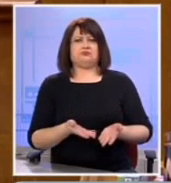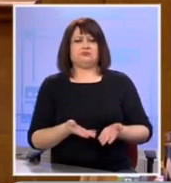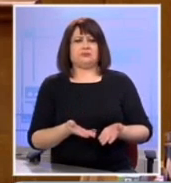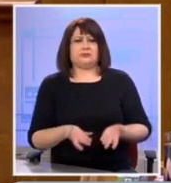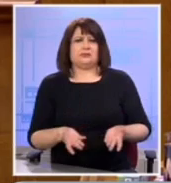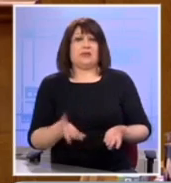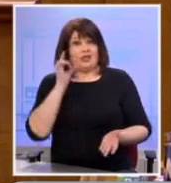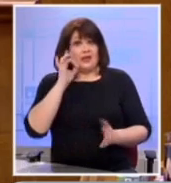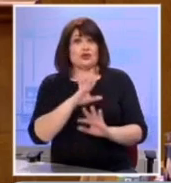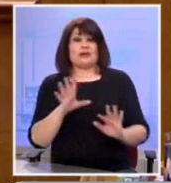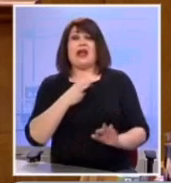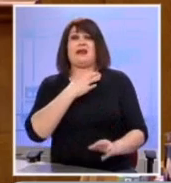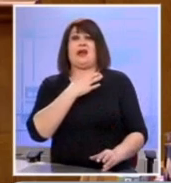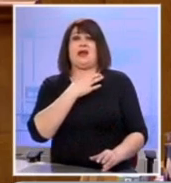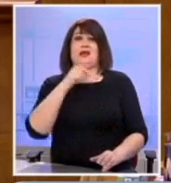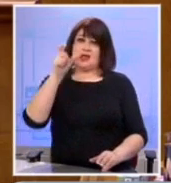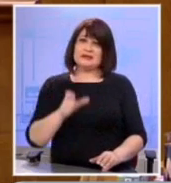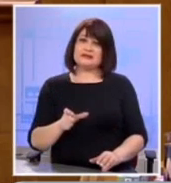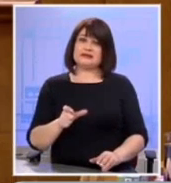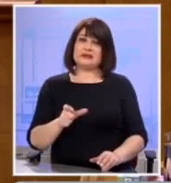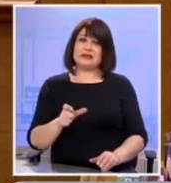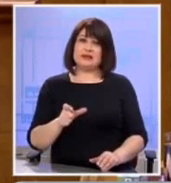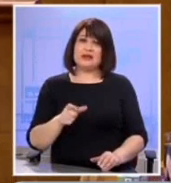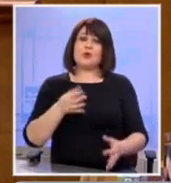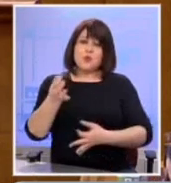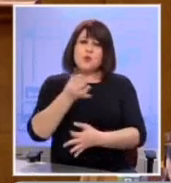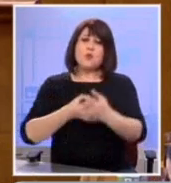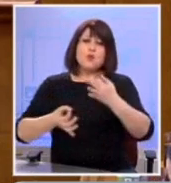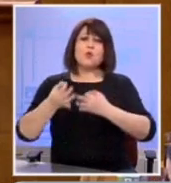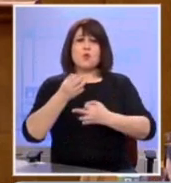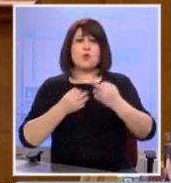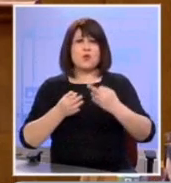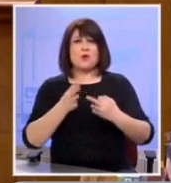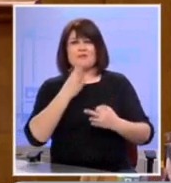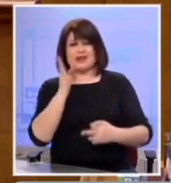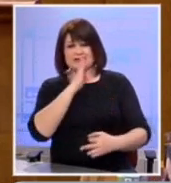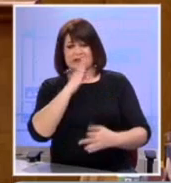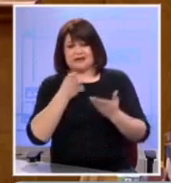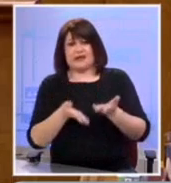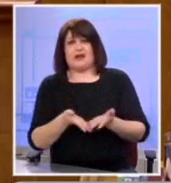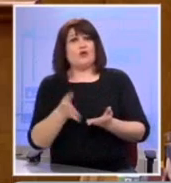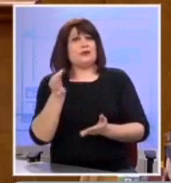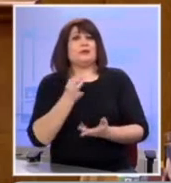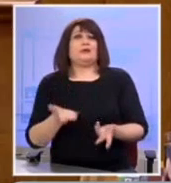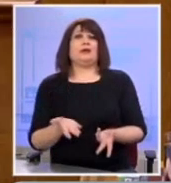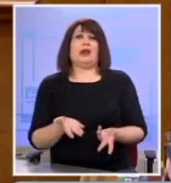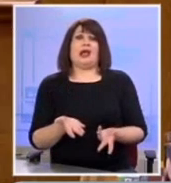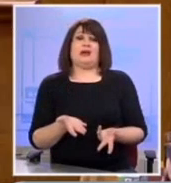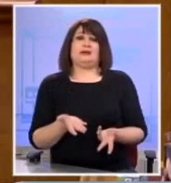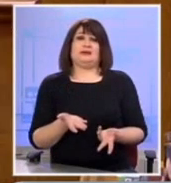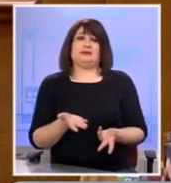Δεν έχετε ανάγκη πλέον να χάνετε άλλο χρόνο και δεν είναι ανάγκη να εκτίθεστε περισσότερο. Δηλαδή, ό,τι ήταν να